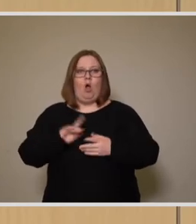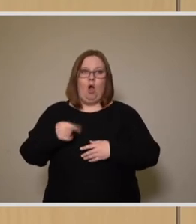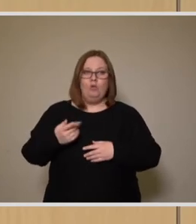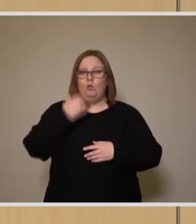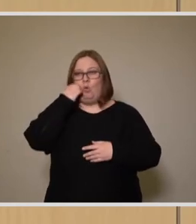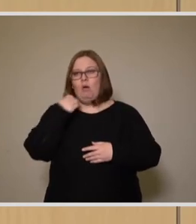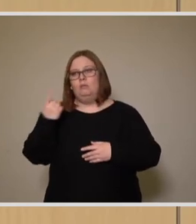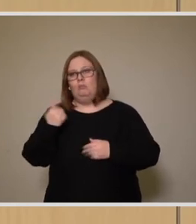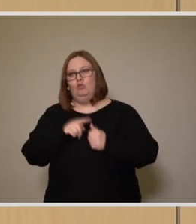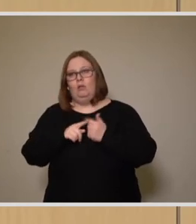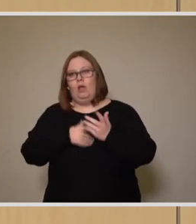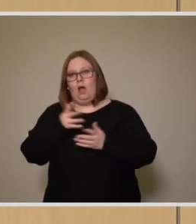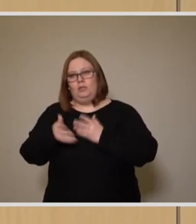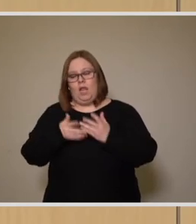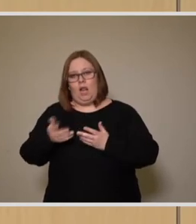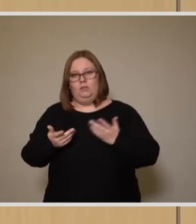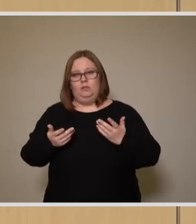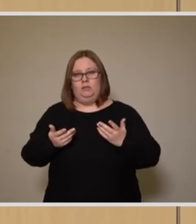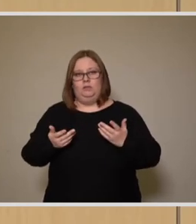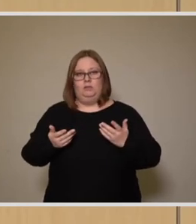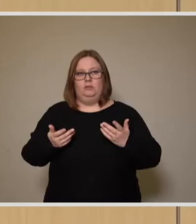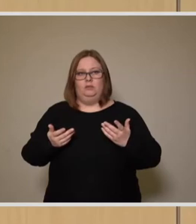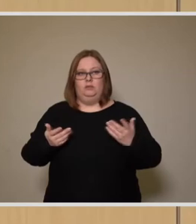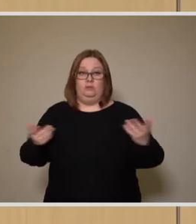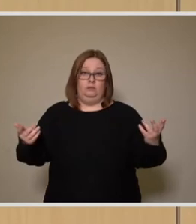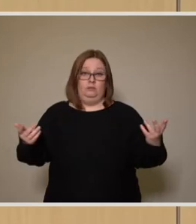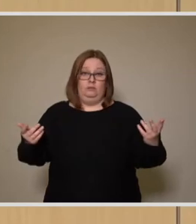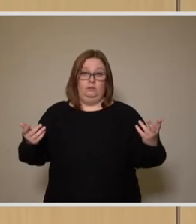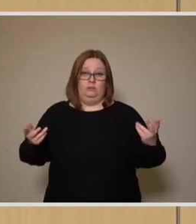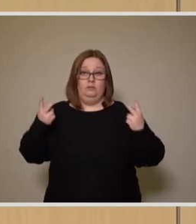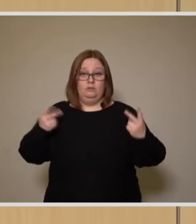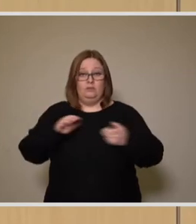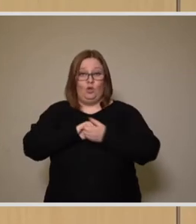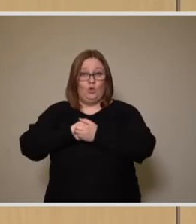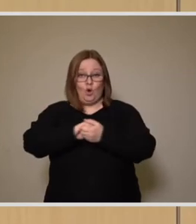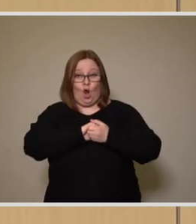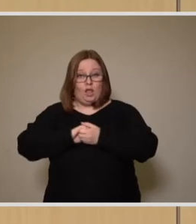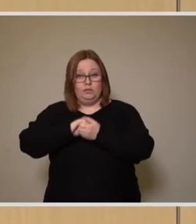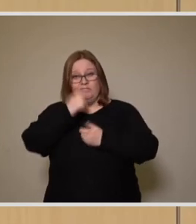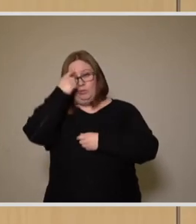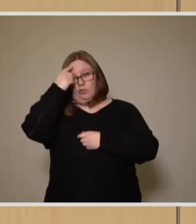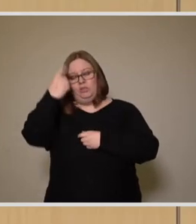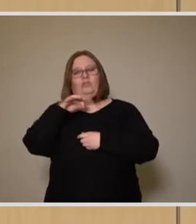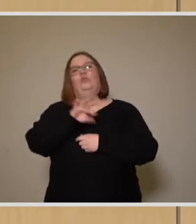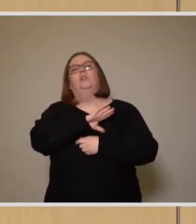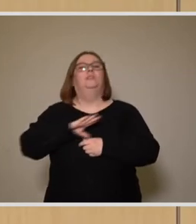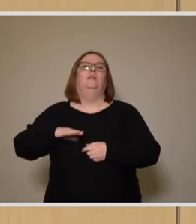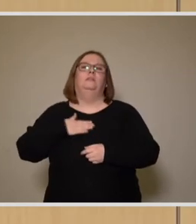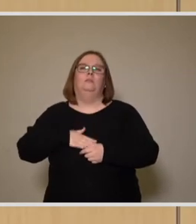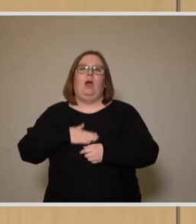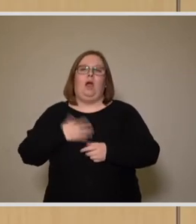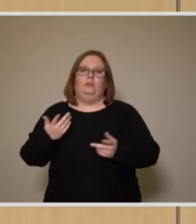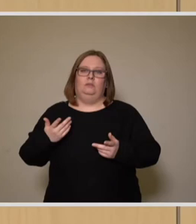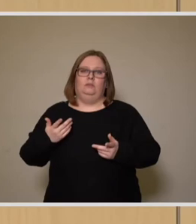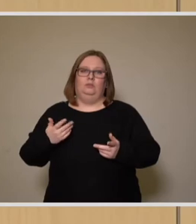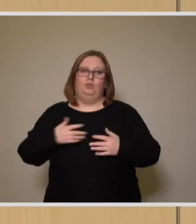Oma aber schon so viel davon erzählt. Das ist das kollektive Bewusstsein, was wir haben für das Sachsenbad. Und das ist die